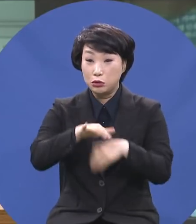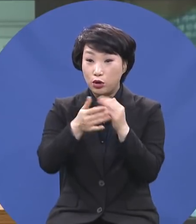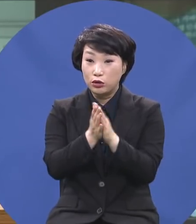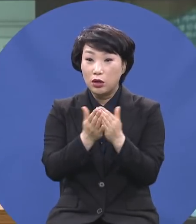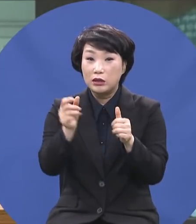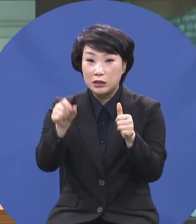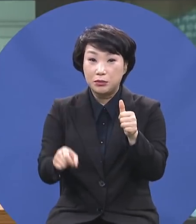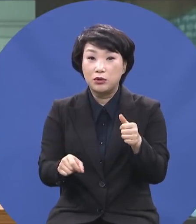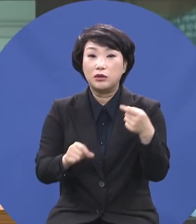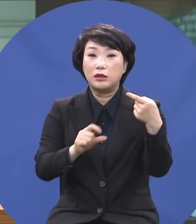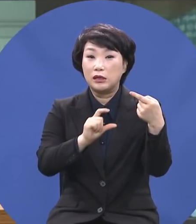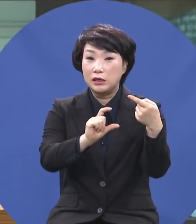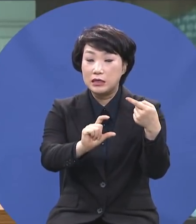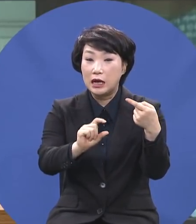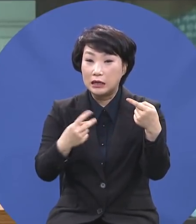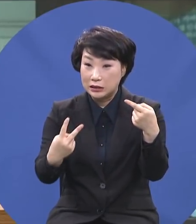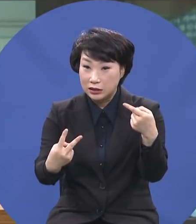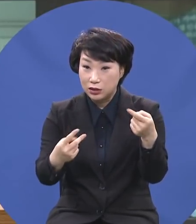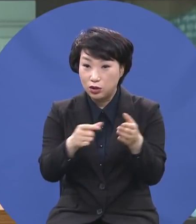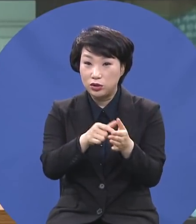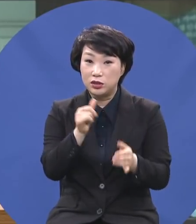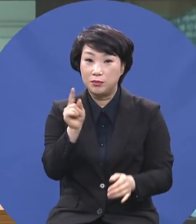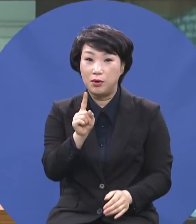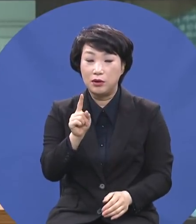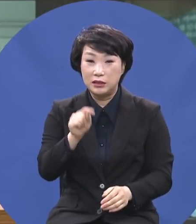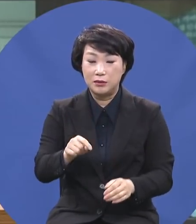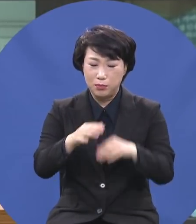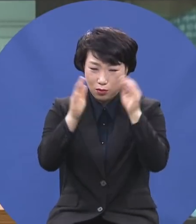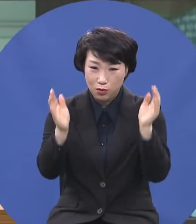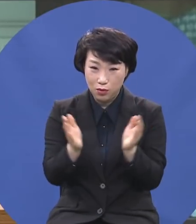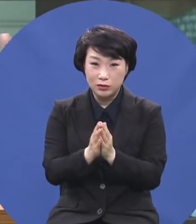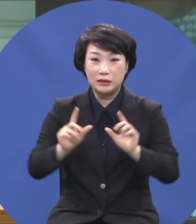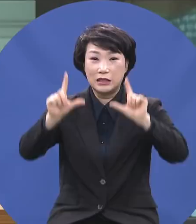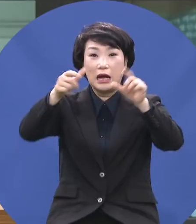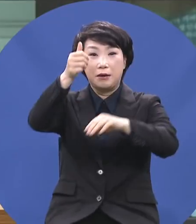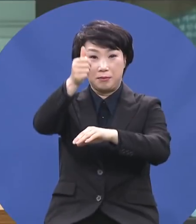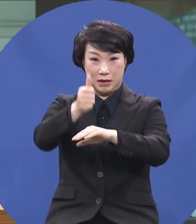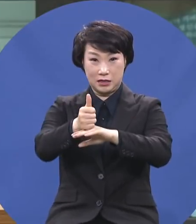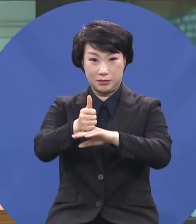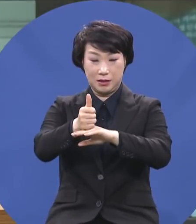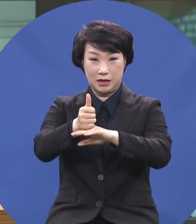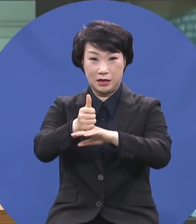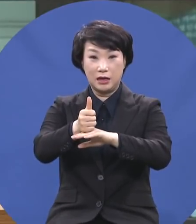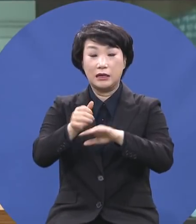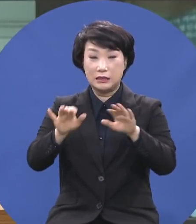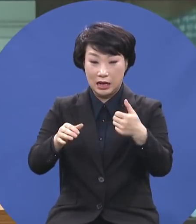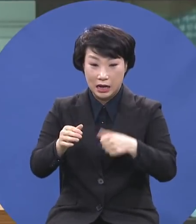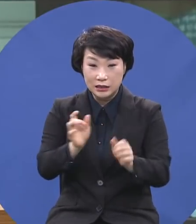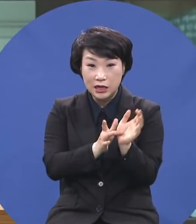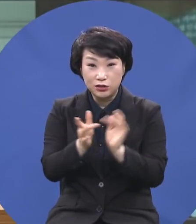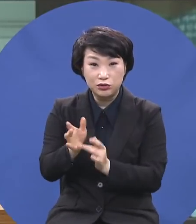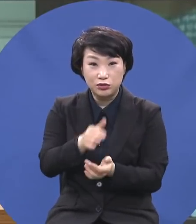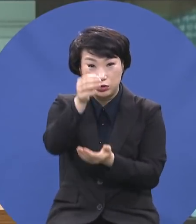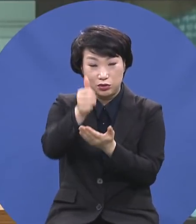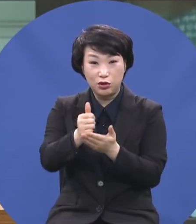히브리서 1장 2절에 이 모든 날 마지막에 아들로